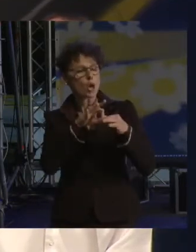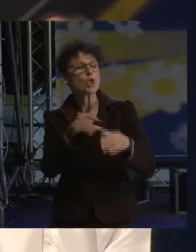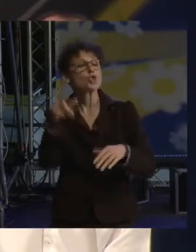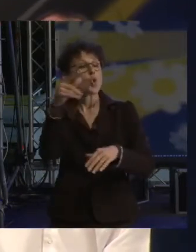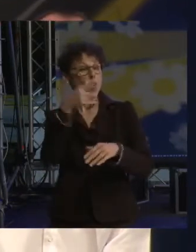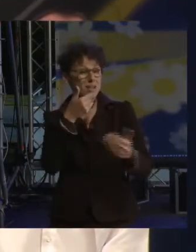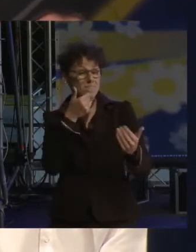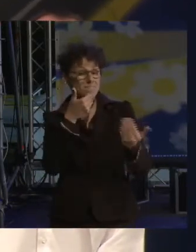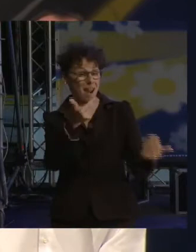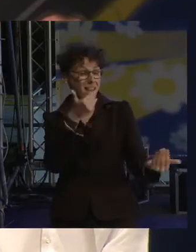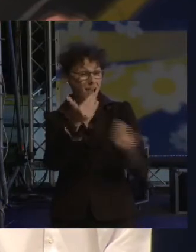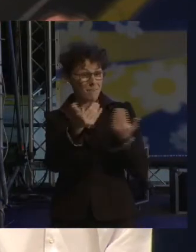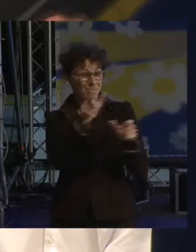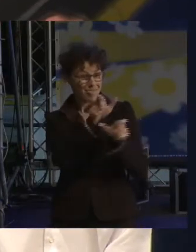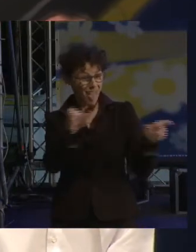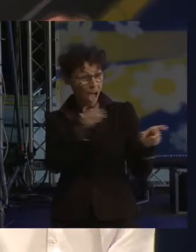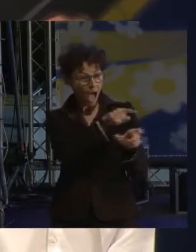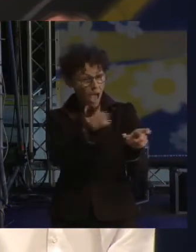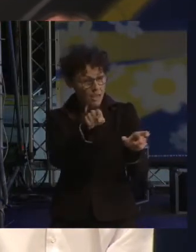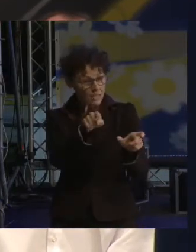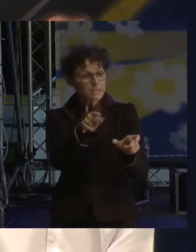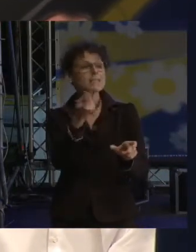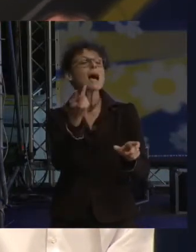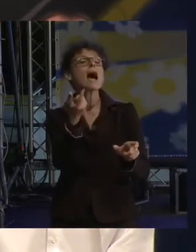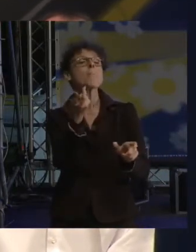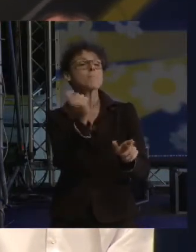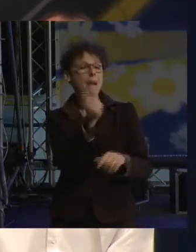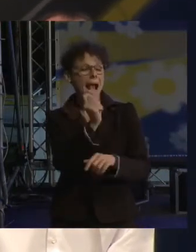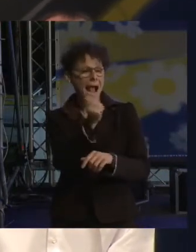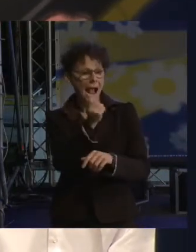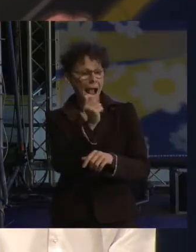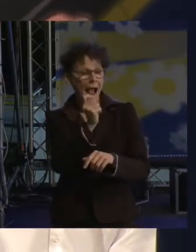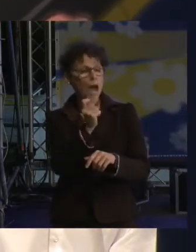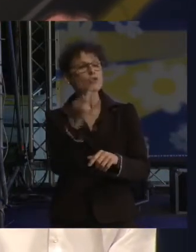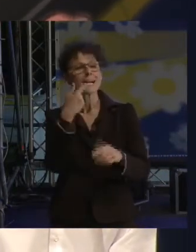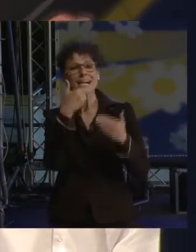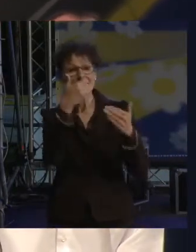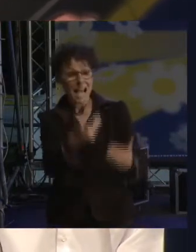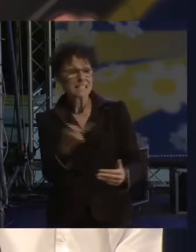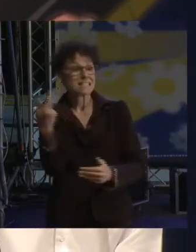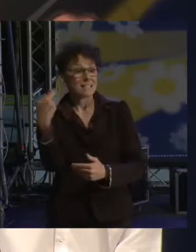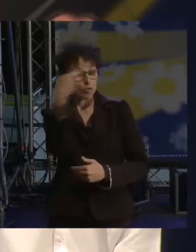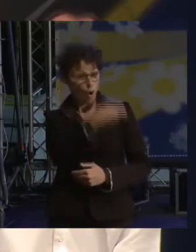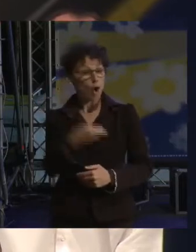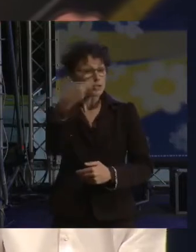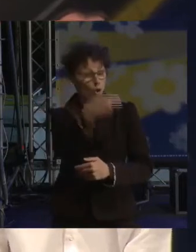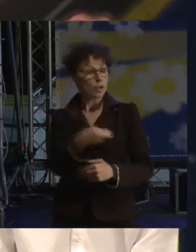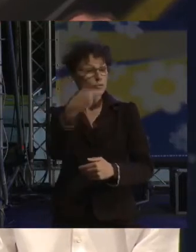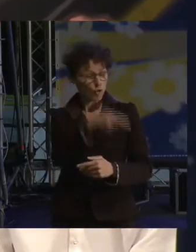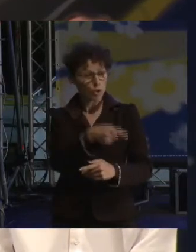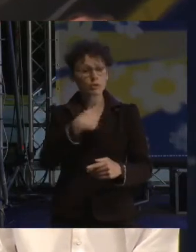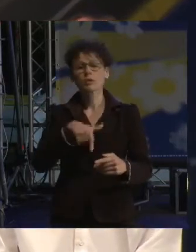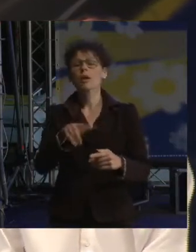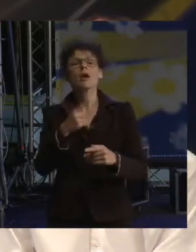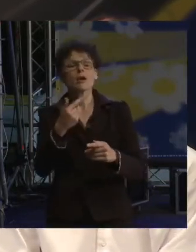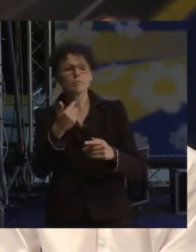ripagato con il mutuo che con il errate che la camera e il senato gli pagava noi siamo arrivati abbiamo tolto ci diceva che non era possibile